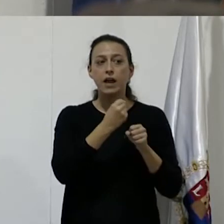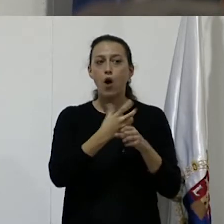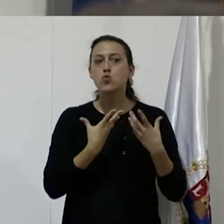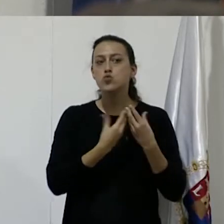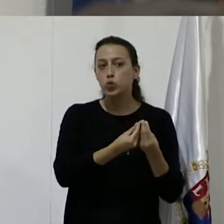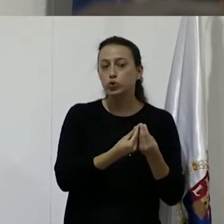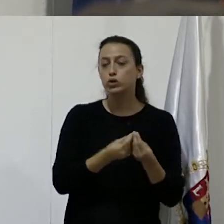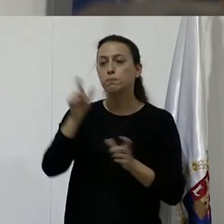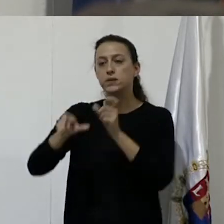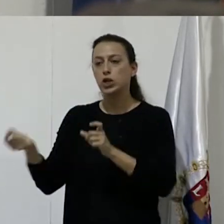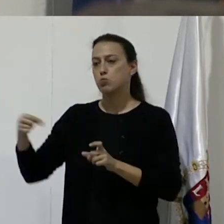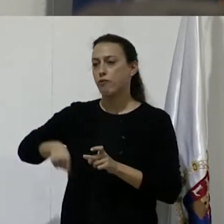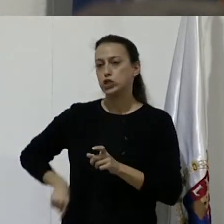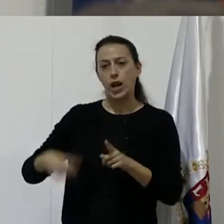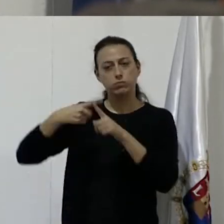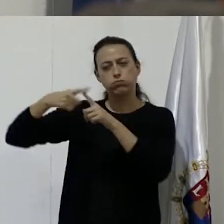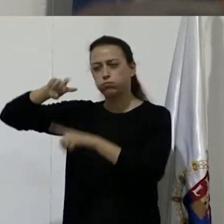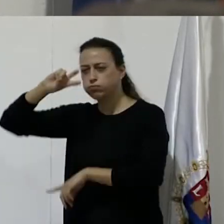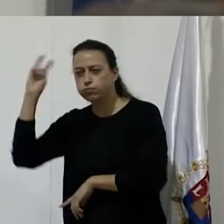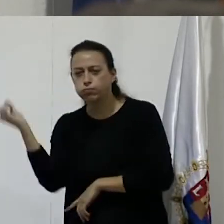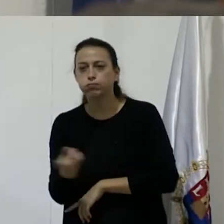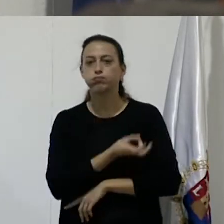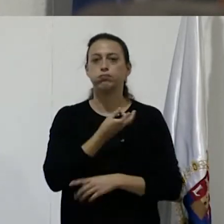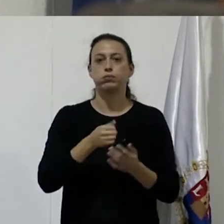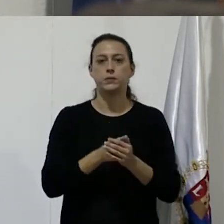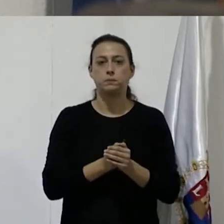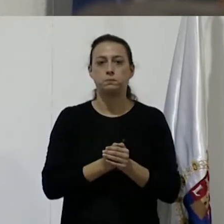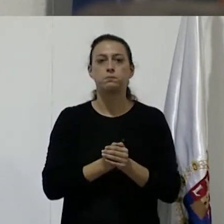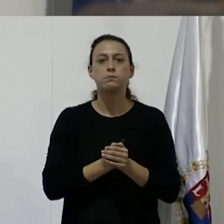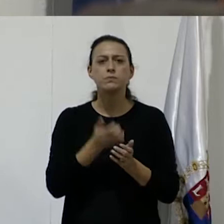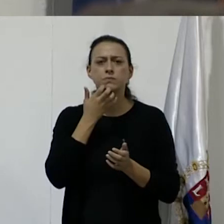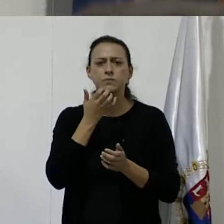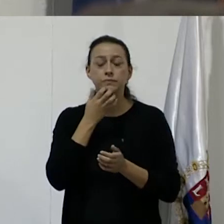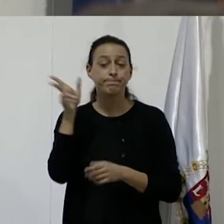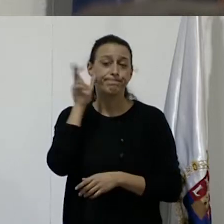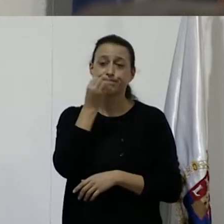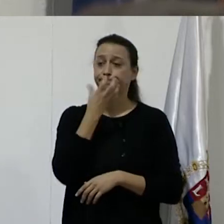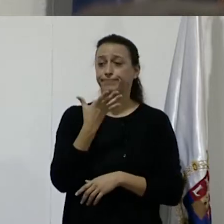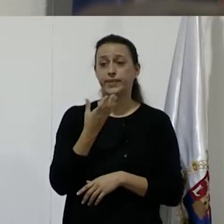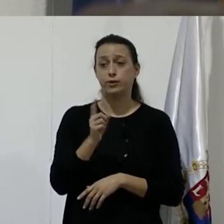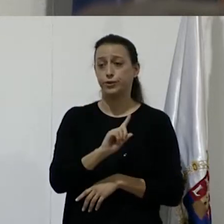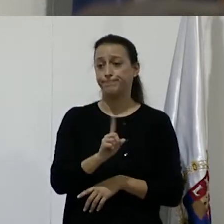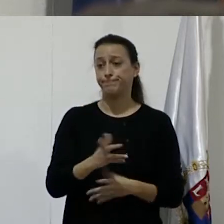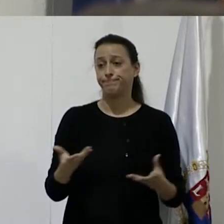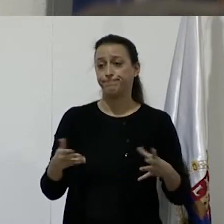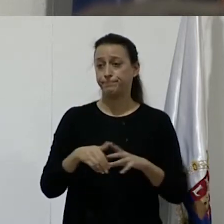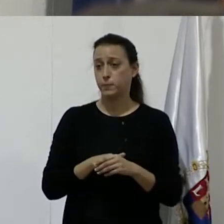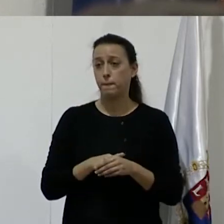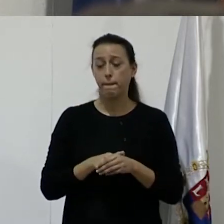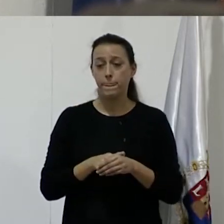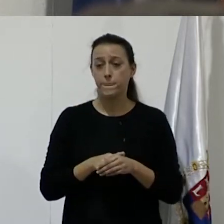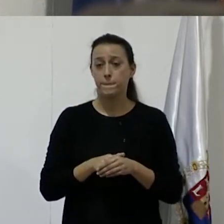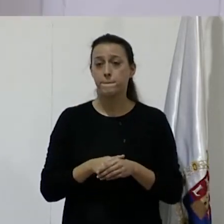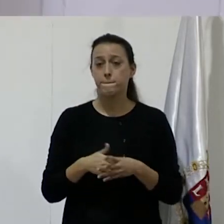va tractar fructíferes relacions intel·lectuals, com Oriol Boigas, Ignasi de Solà Morales, Víctor Pérez Escolano o